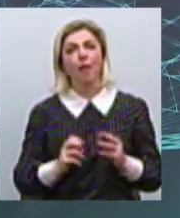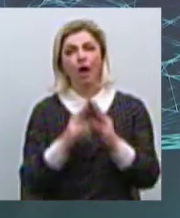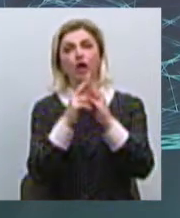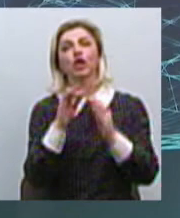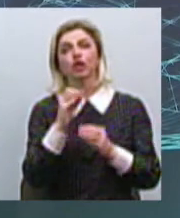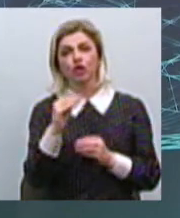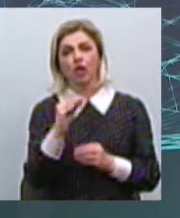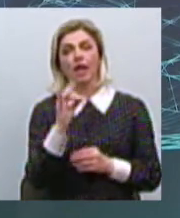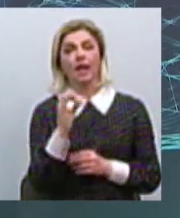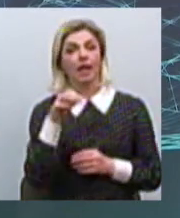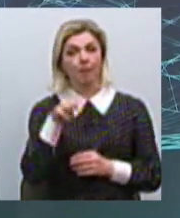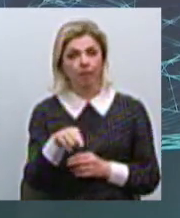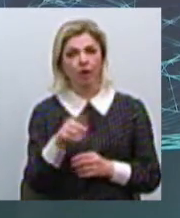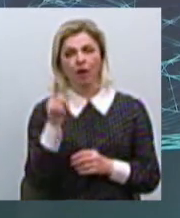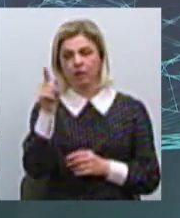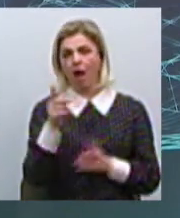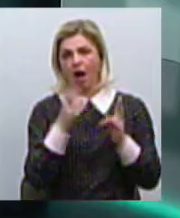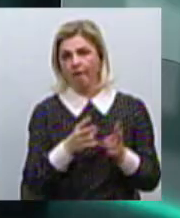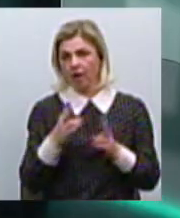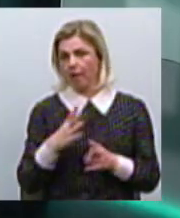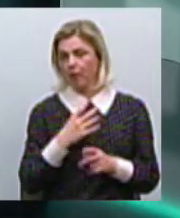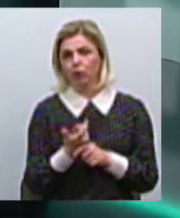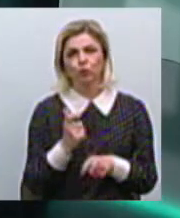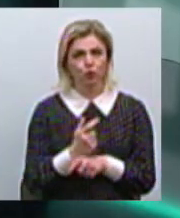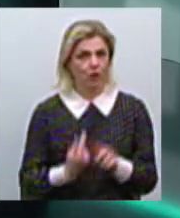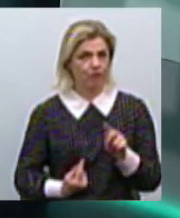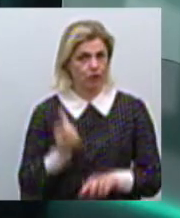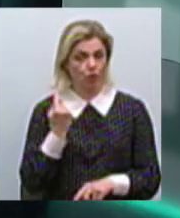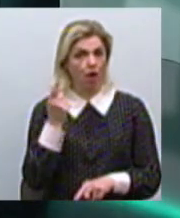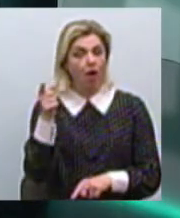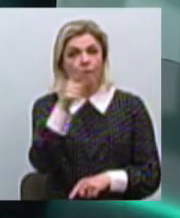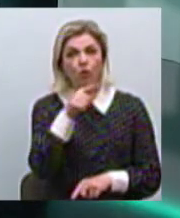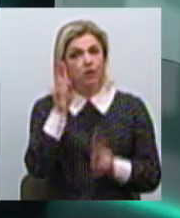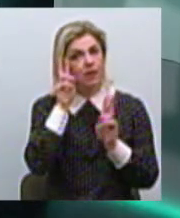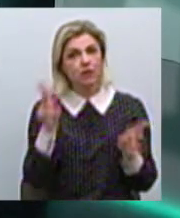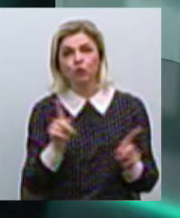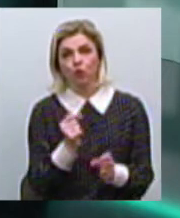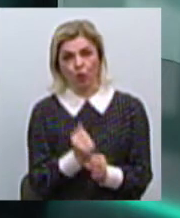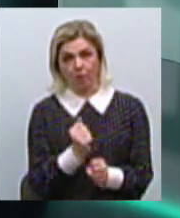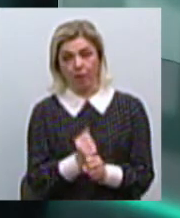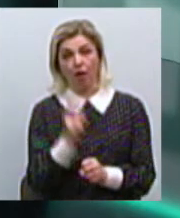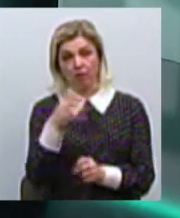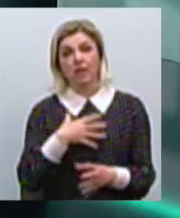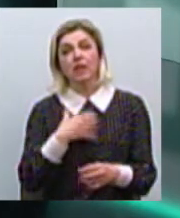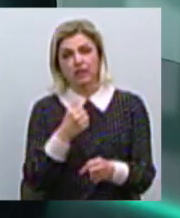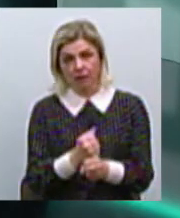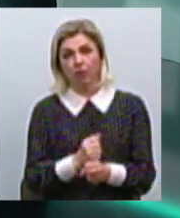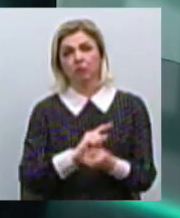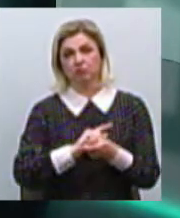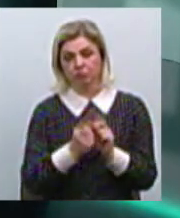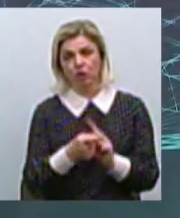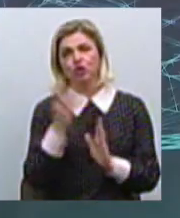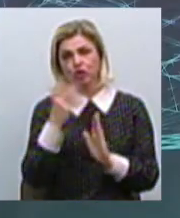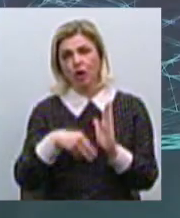була смертність дуже висока, дуже. Тобто вони не знали, що з цим робити. І вони там дисциплінували штрафами,